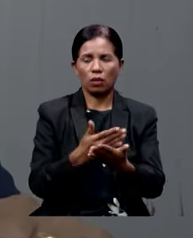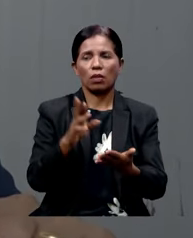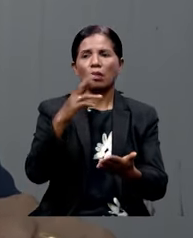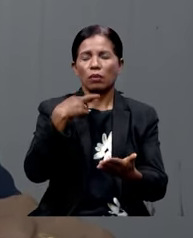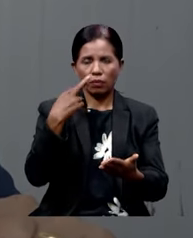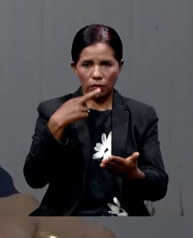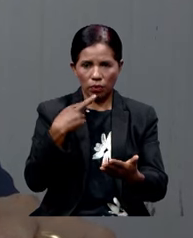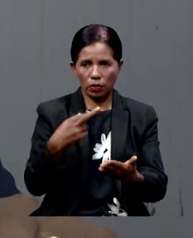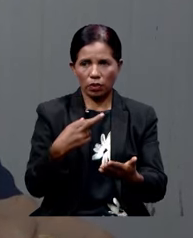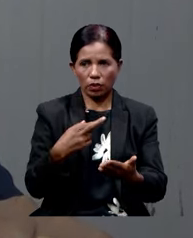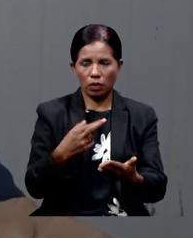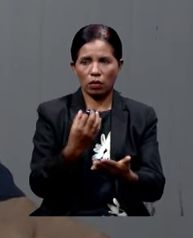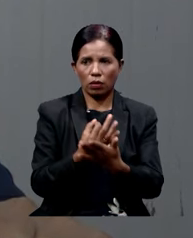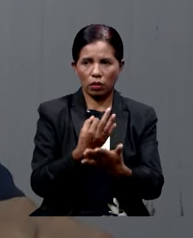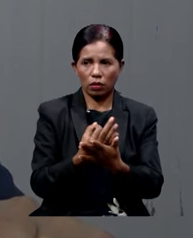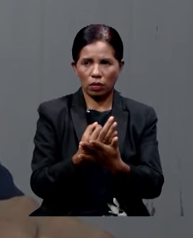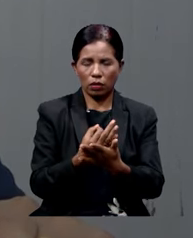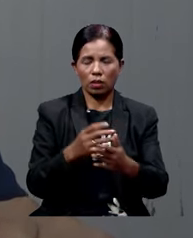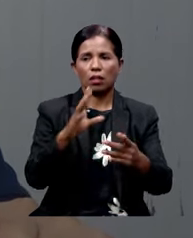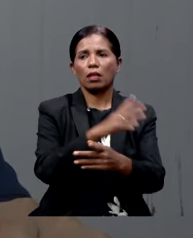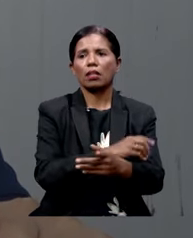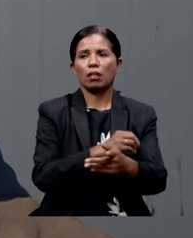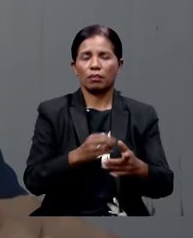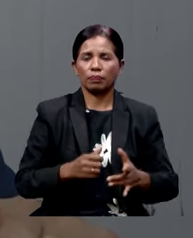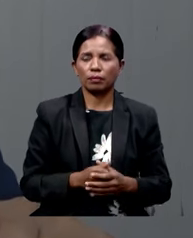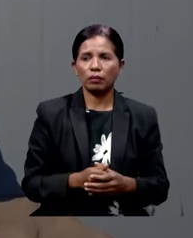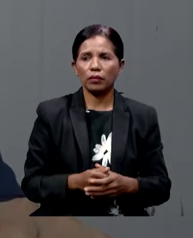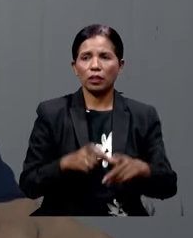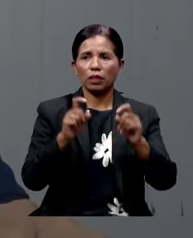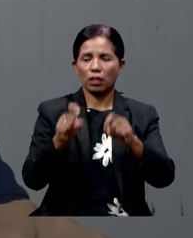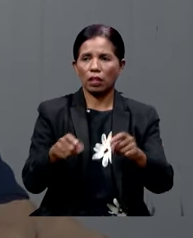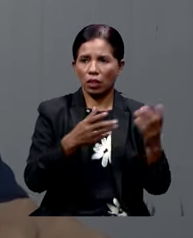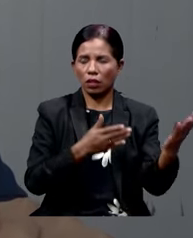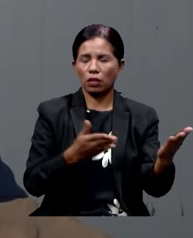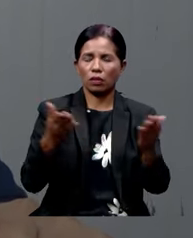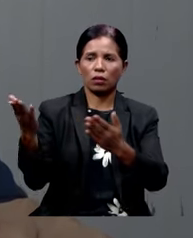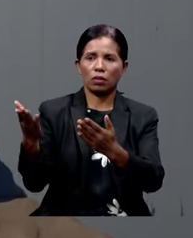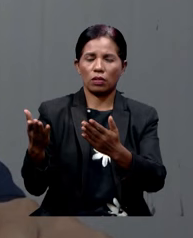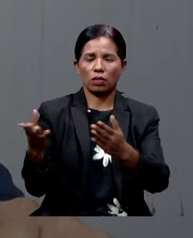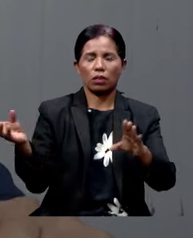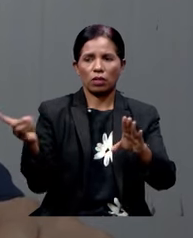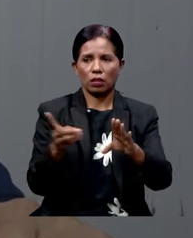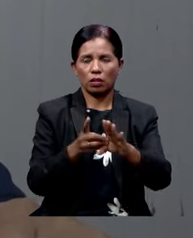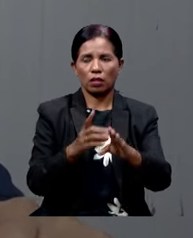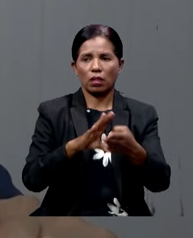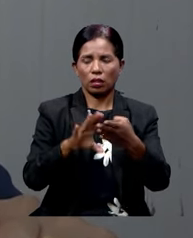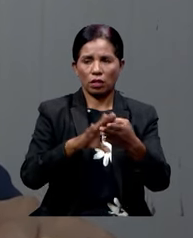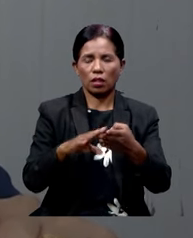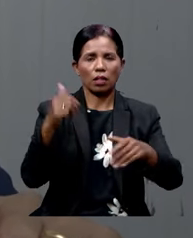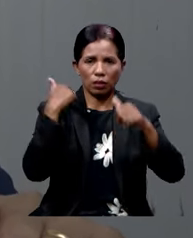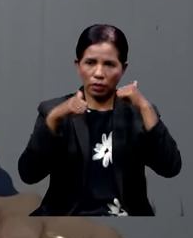fos subsidi a loja kreatif furak tenki lori ho dokumentus hanesa lisensa